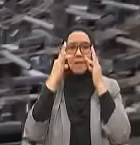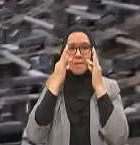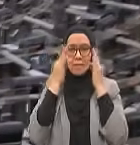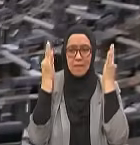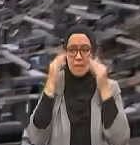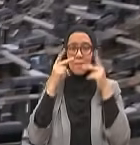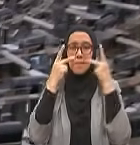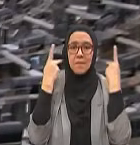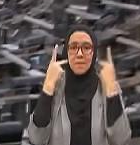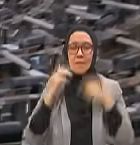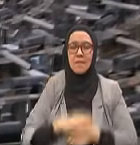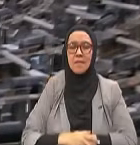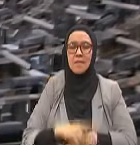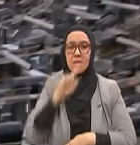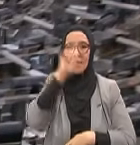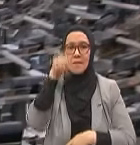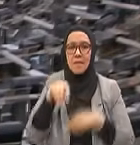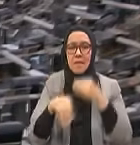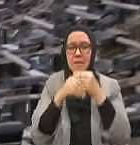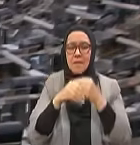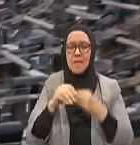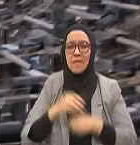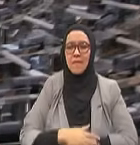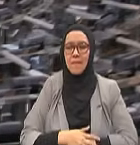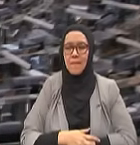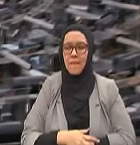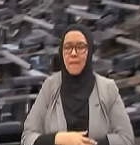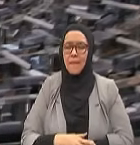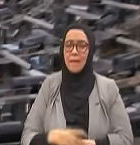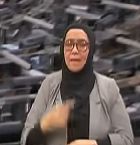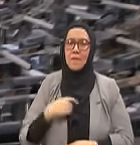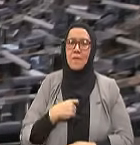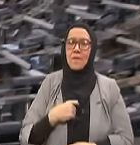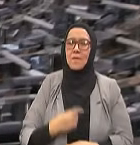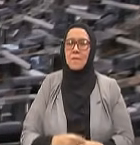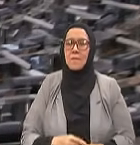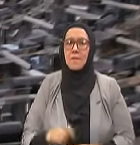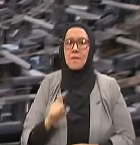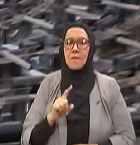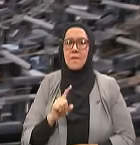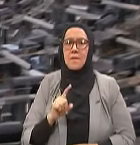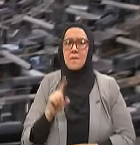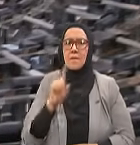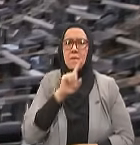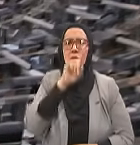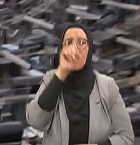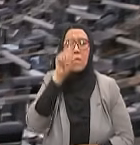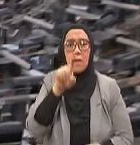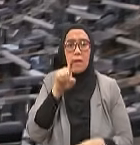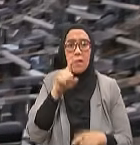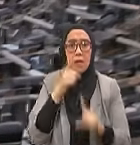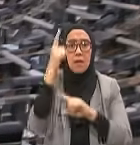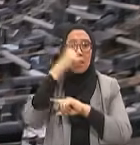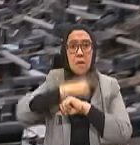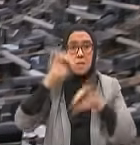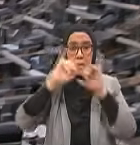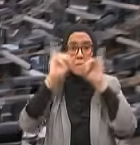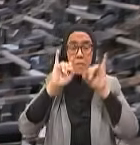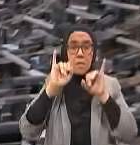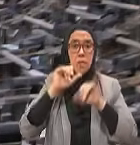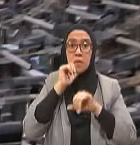salam tambahan kota Blade salam tambahan racun kasih Wulan pada hari Sabtu mandi pun tadi jawab soalan bertulis